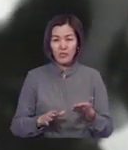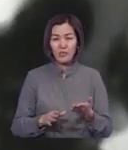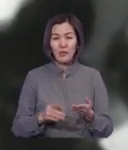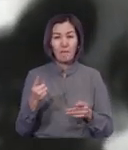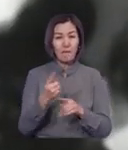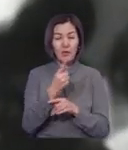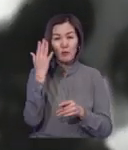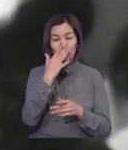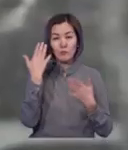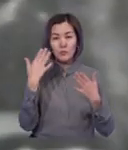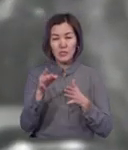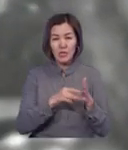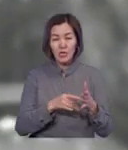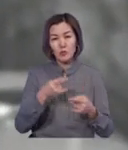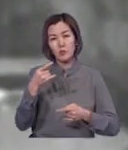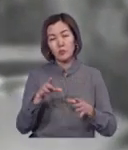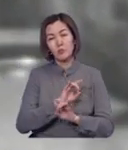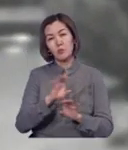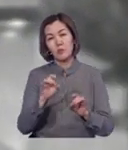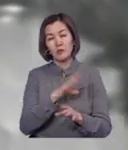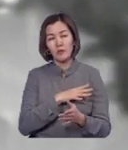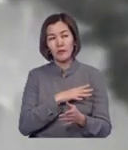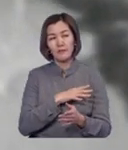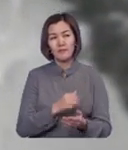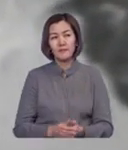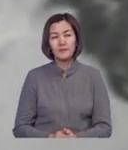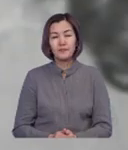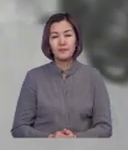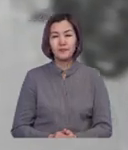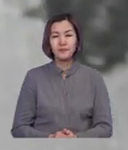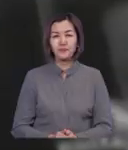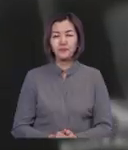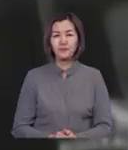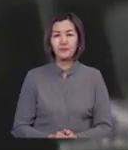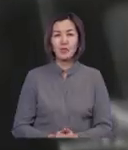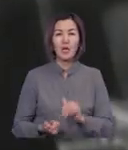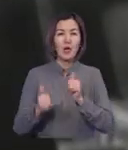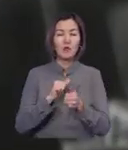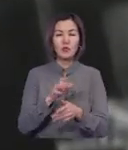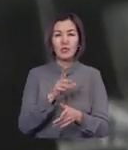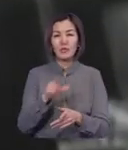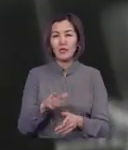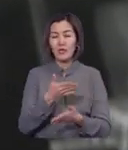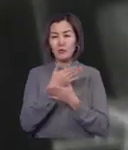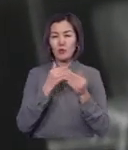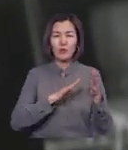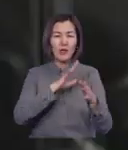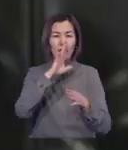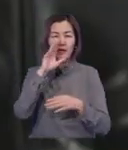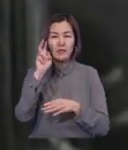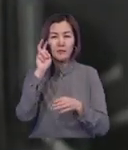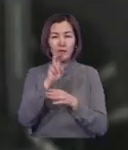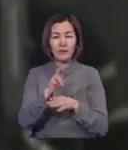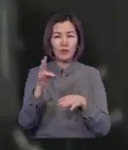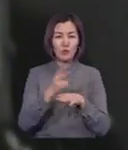Ол уақытта мұндай цветной телевизор да жоқ. Я бізді ауыстыратын адам жоқ. Таңертең барамыз,